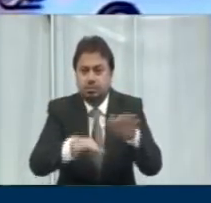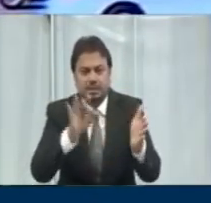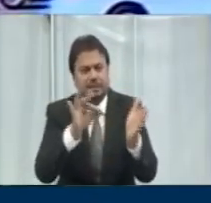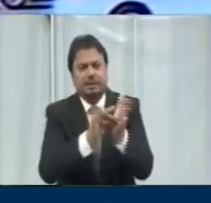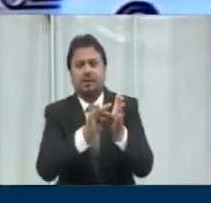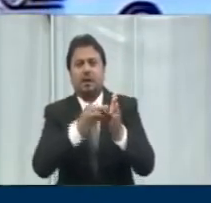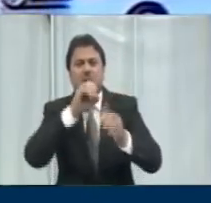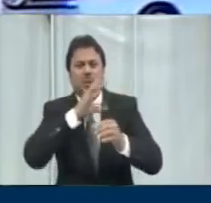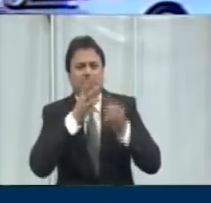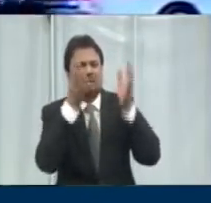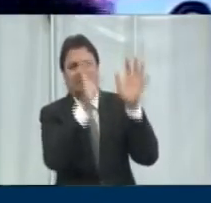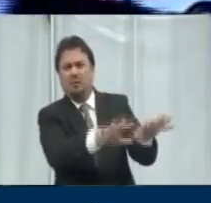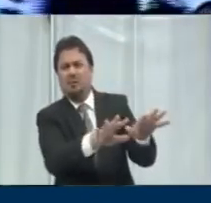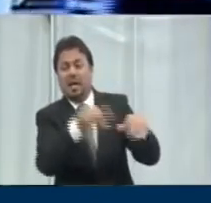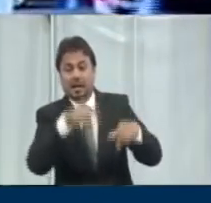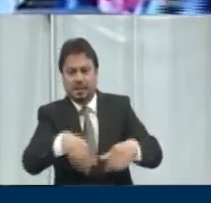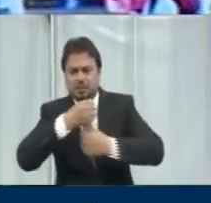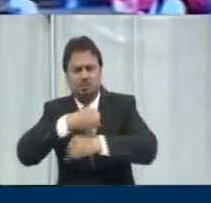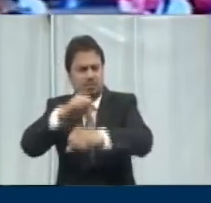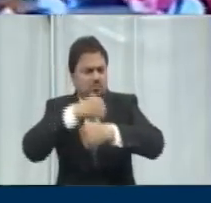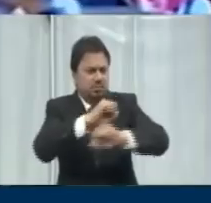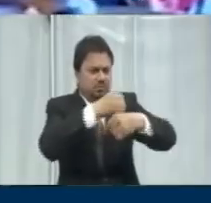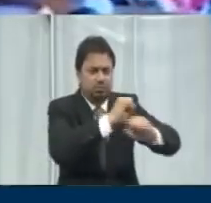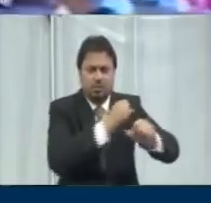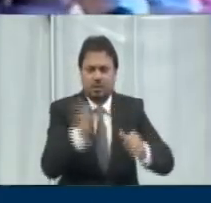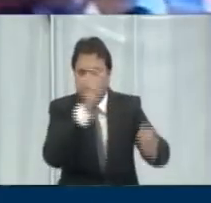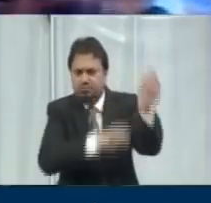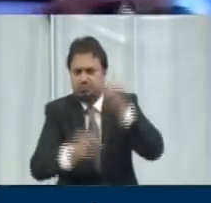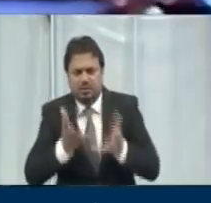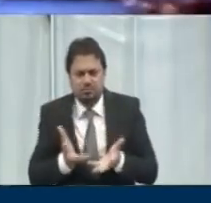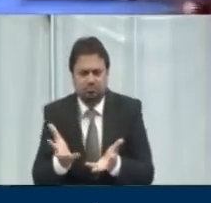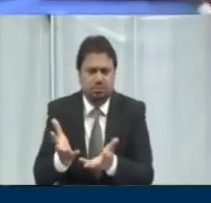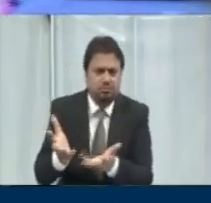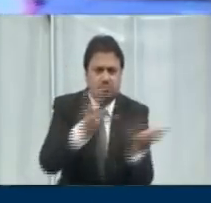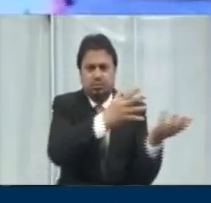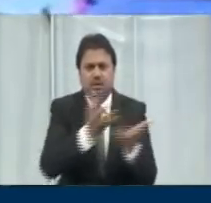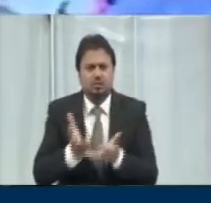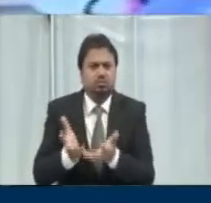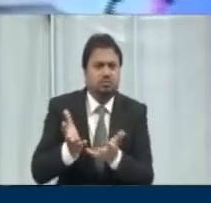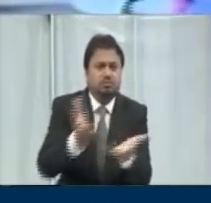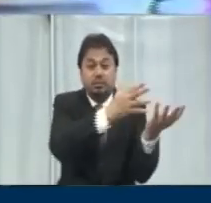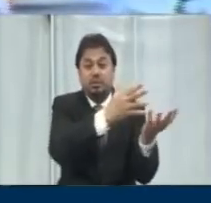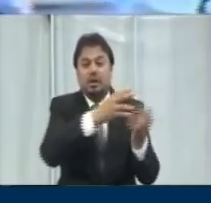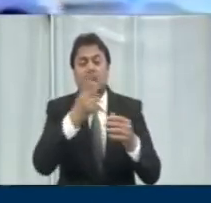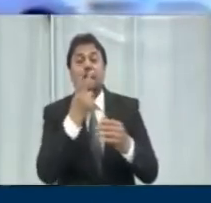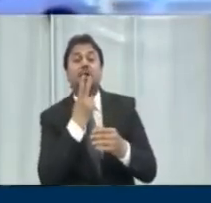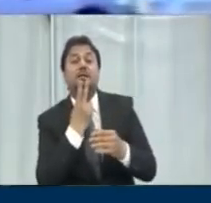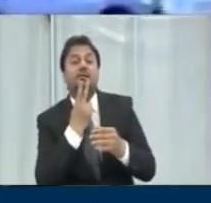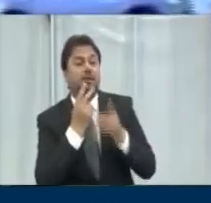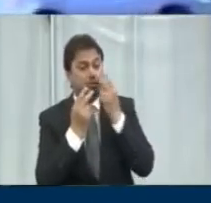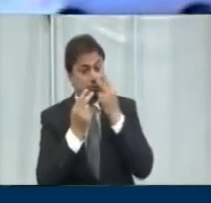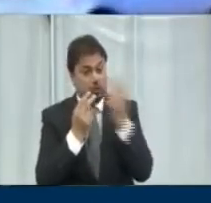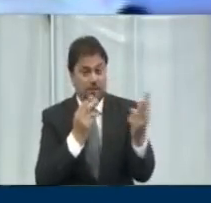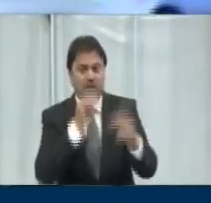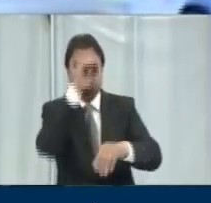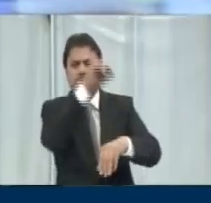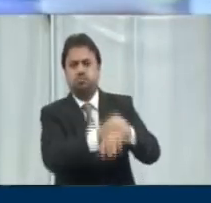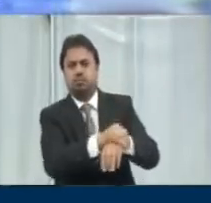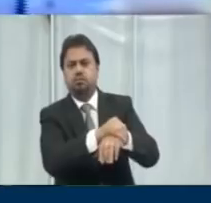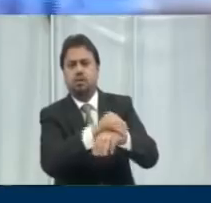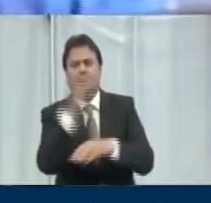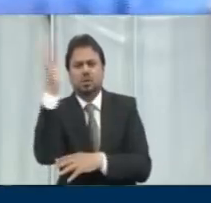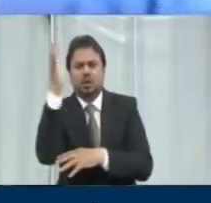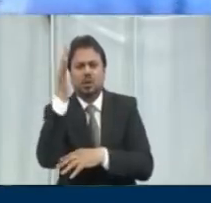تنظيف. اليوم عندما كانوا الفريق المختص يقوم بعملية تنظيف هذه المناطق وهذه